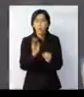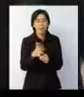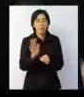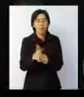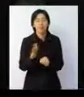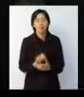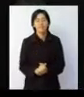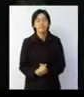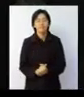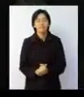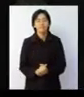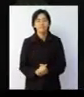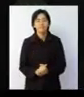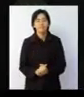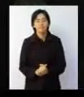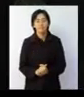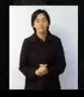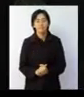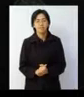ค่ะ ครับ